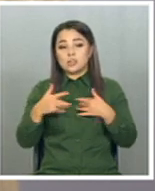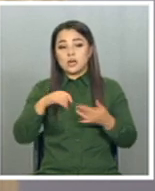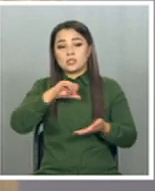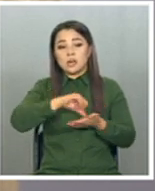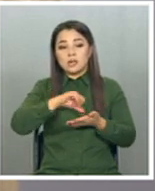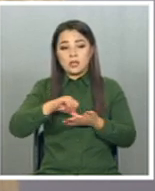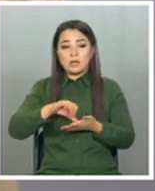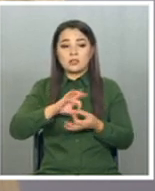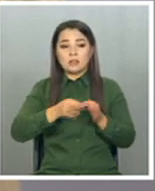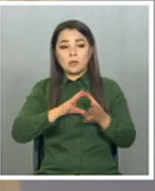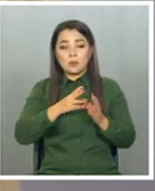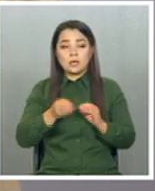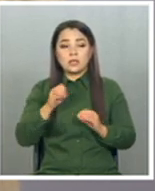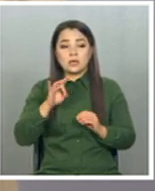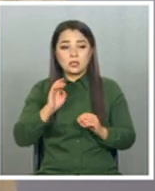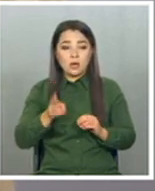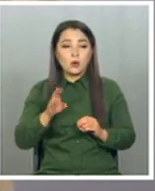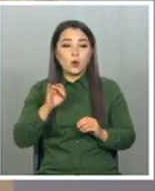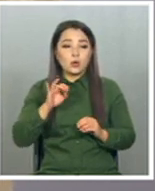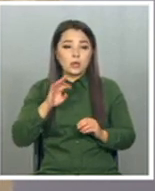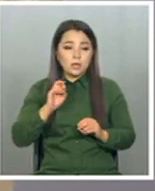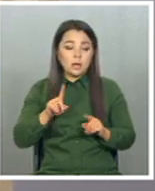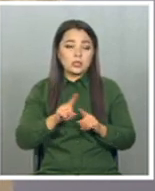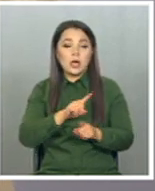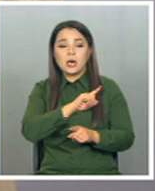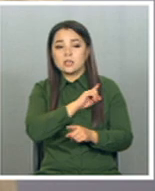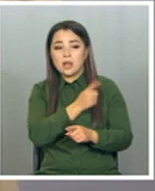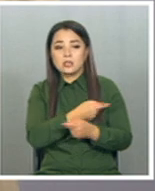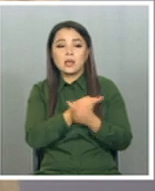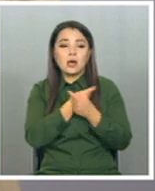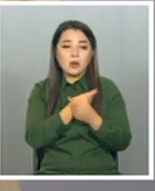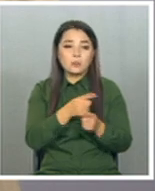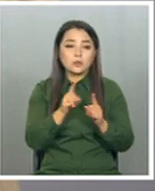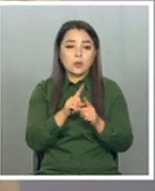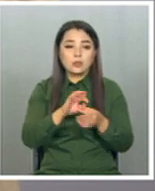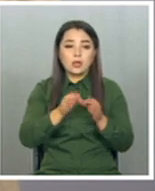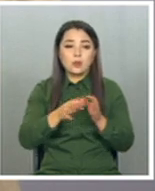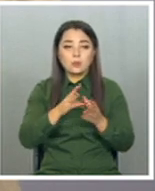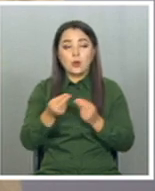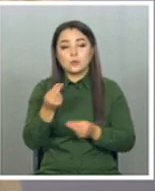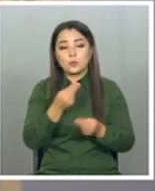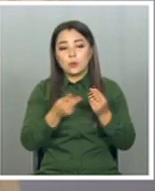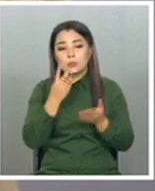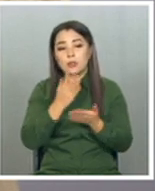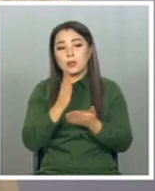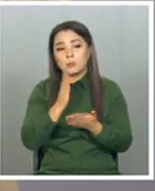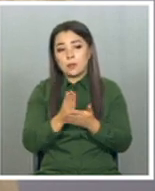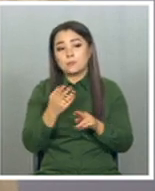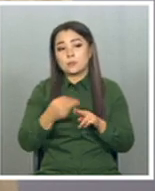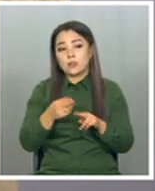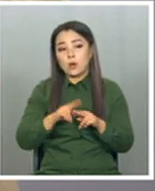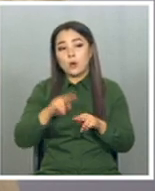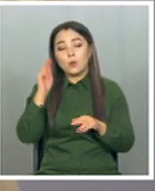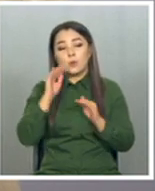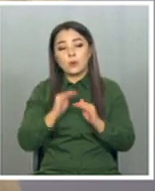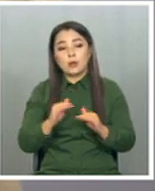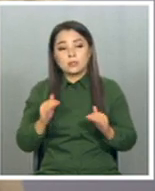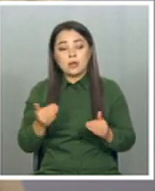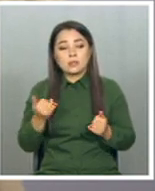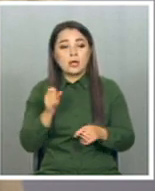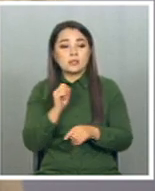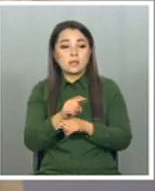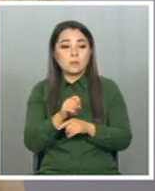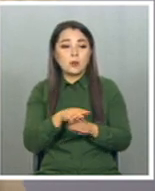кейіпкердің ерлік, өрлік, қайсарлық, қаһармандық болмысы суреттелген. Оқушылар, енді